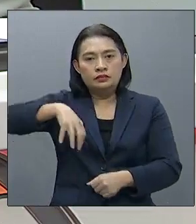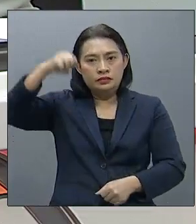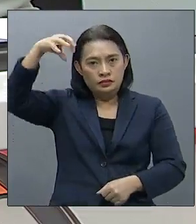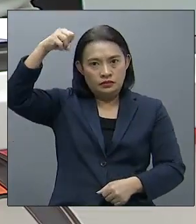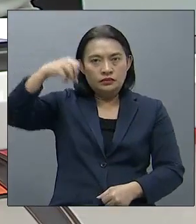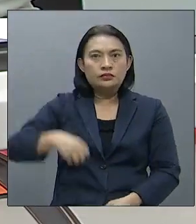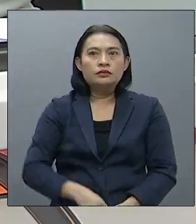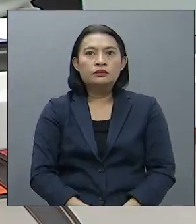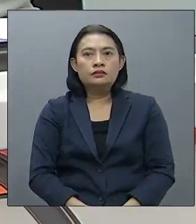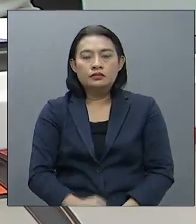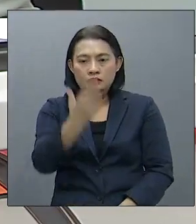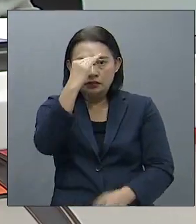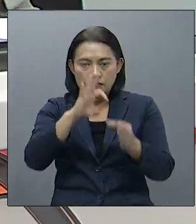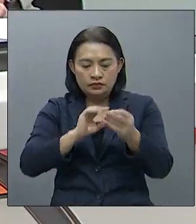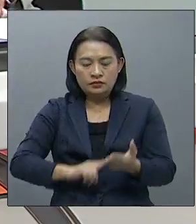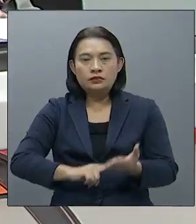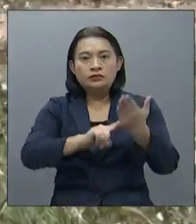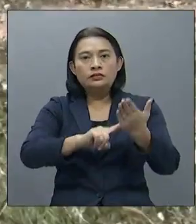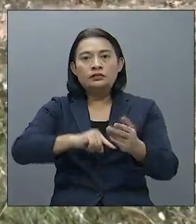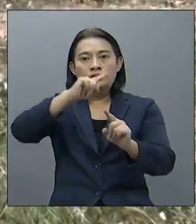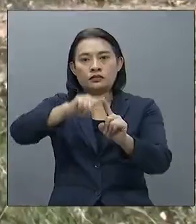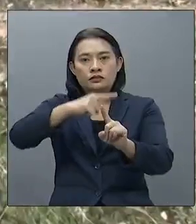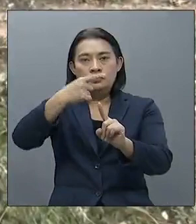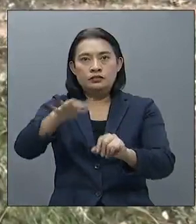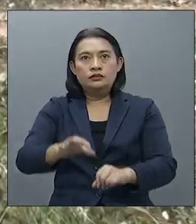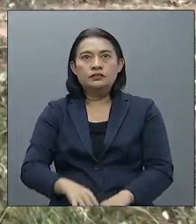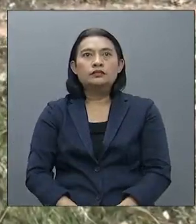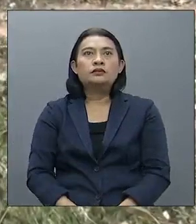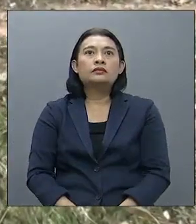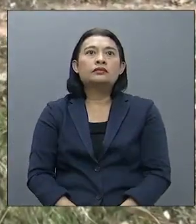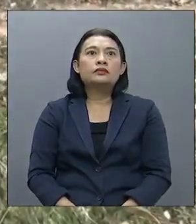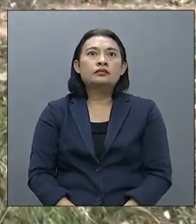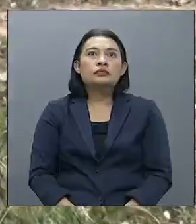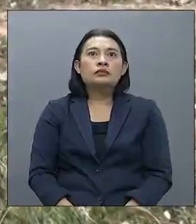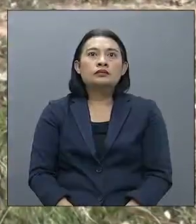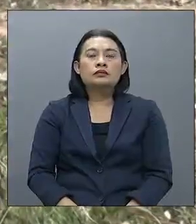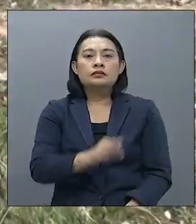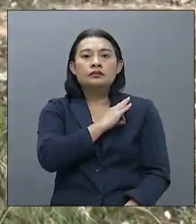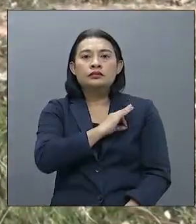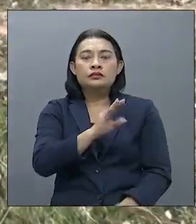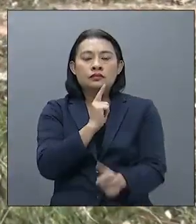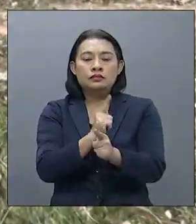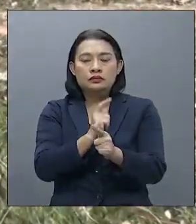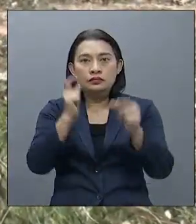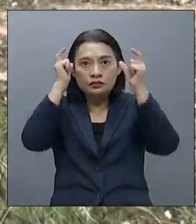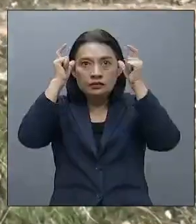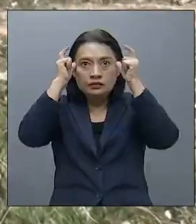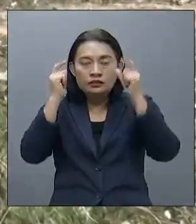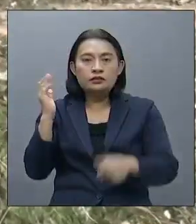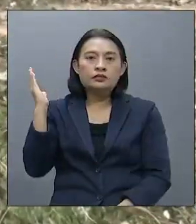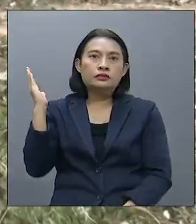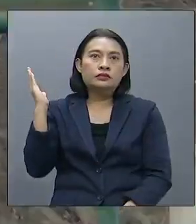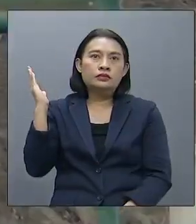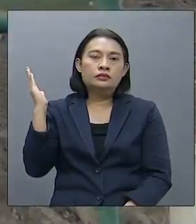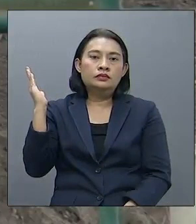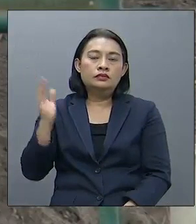ะหลังจากที่ร้องเรียนมานานเกือบเดือนแล้วค่ะกรณีสมาชิกกลุ่มผู้เลี้ยงโคบ้านทุ่งเลียบหมู่5ตำบลคลองหอยโ